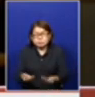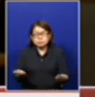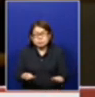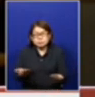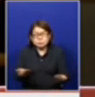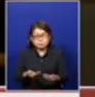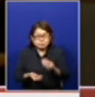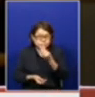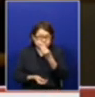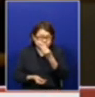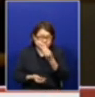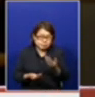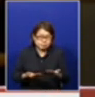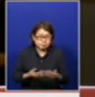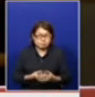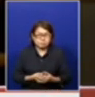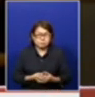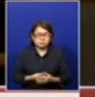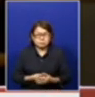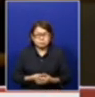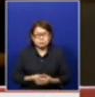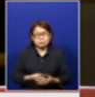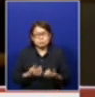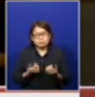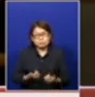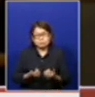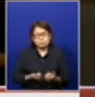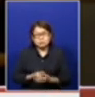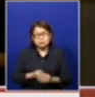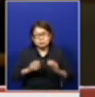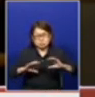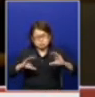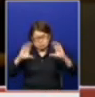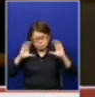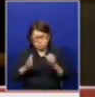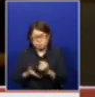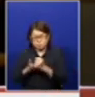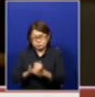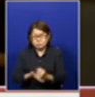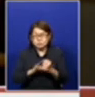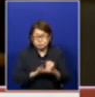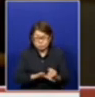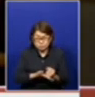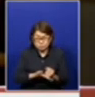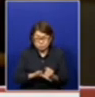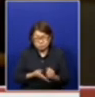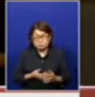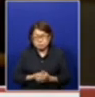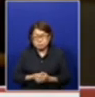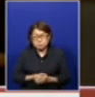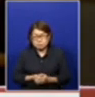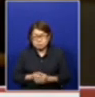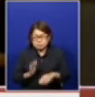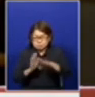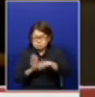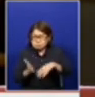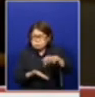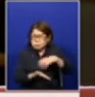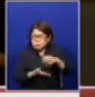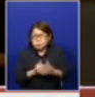วันนี้การเยียวยาของท่านที่ฟังมาเนี่ยนะครับ65ล้านคนเข้าถึงกี่คนครับ